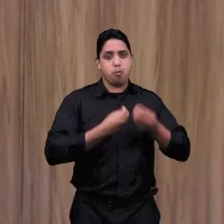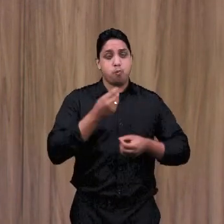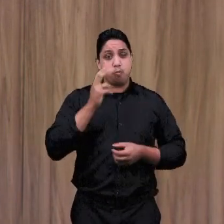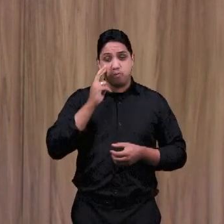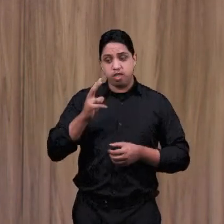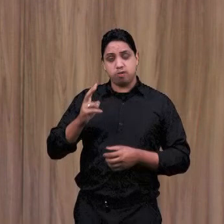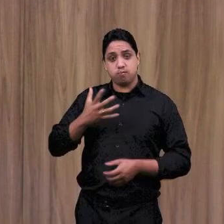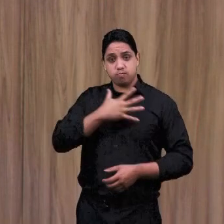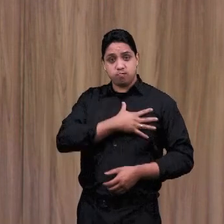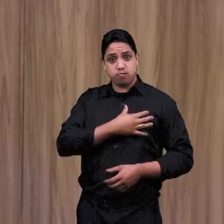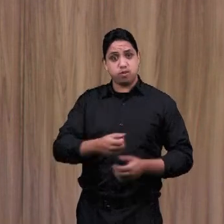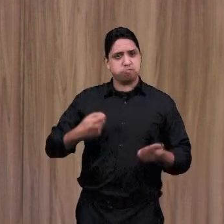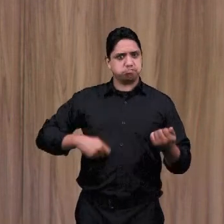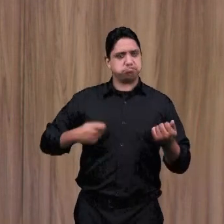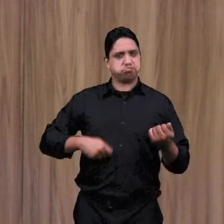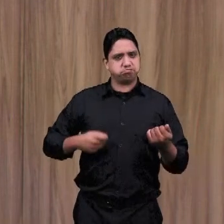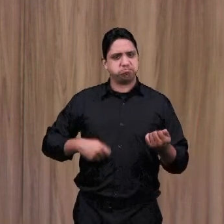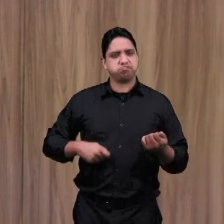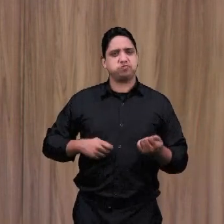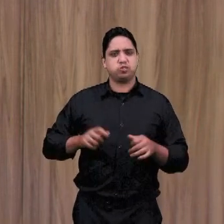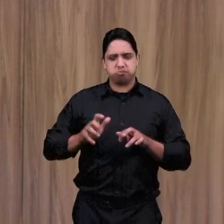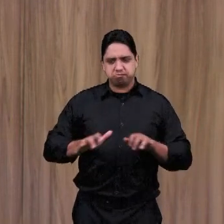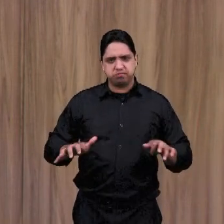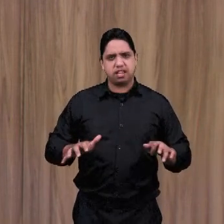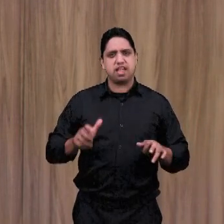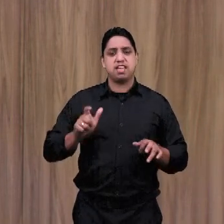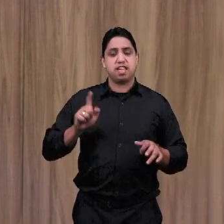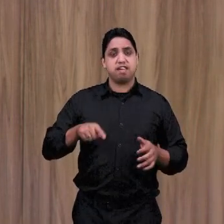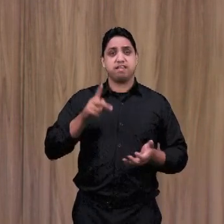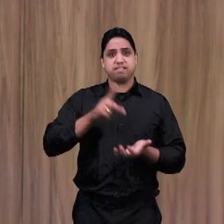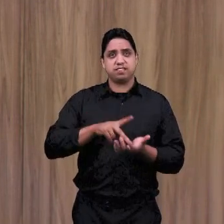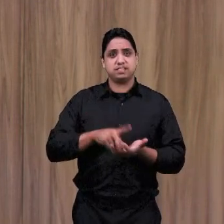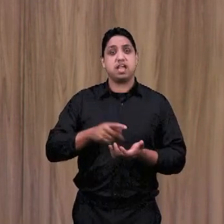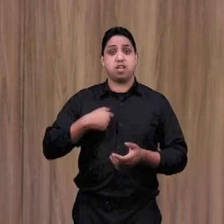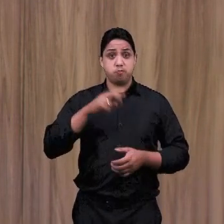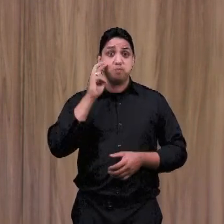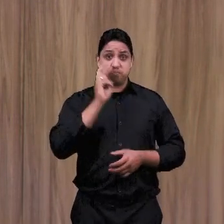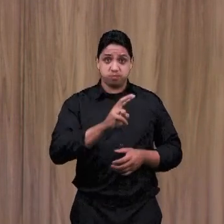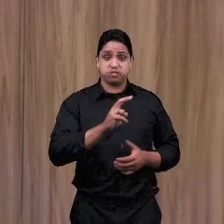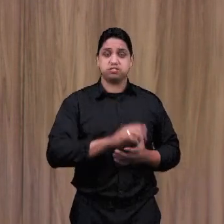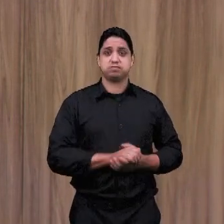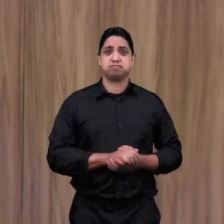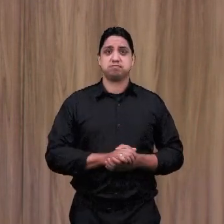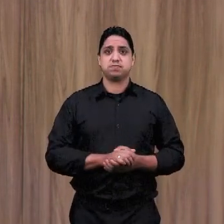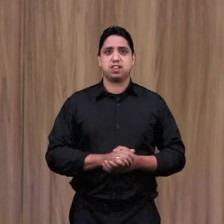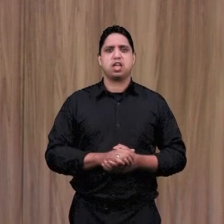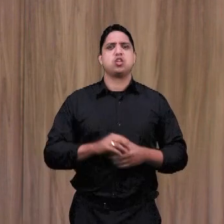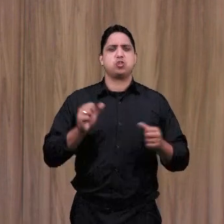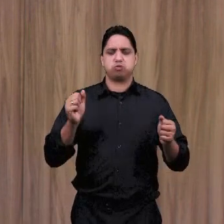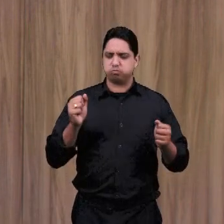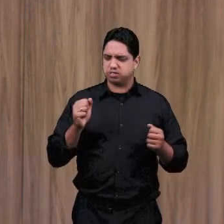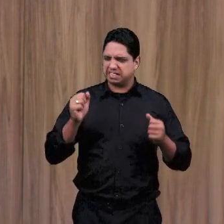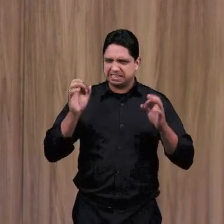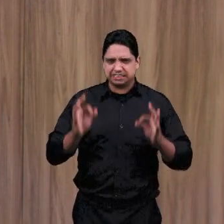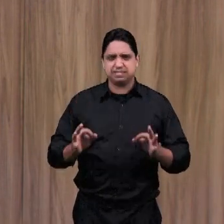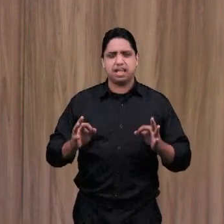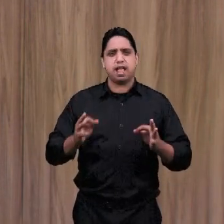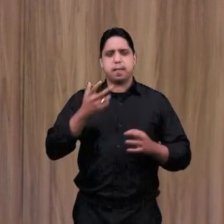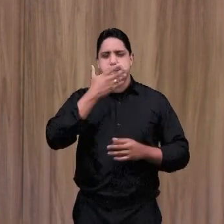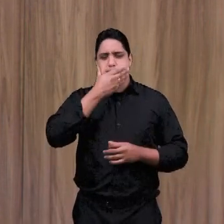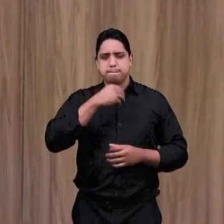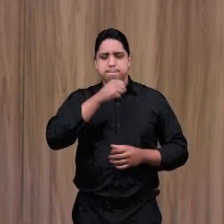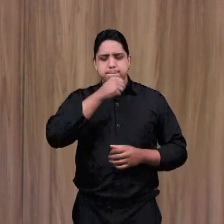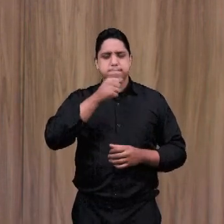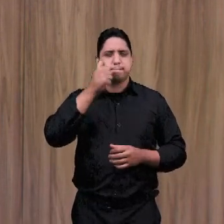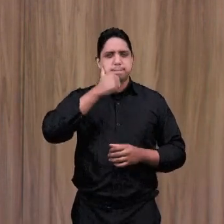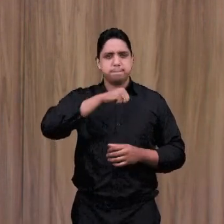quand ils voient leurs enfants qui jouent les instruments. Et c'est vrai, c'est très bien, les parents. Il est très important de les